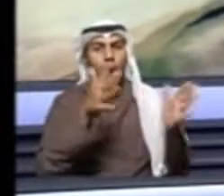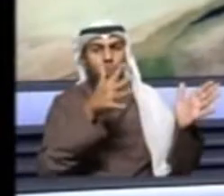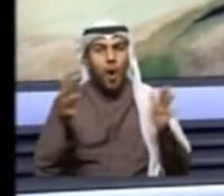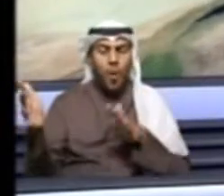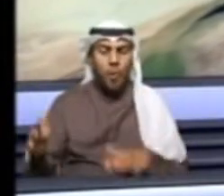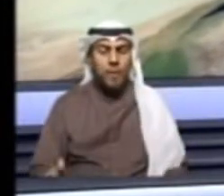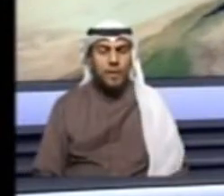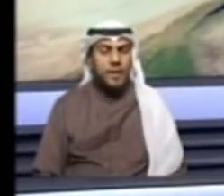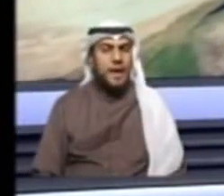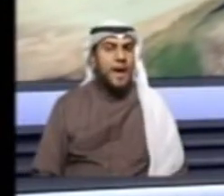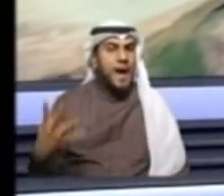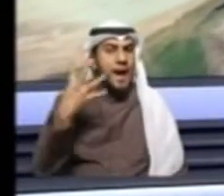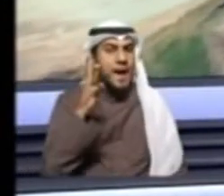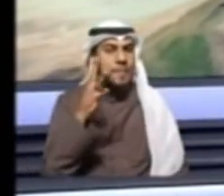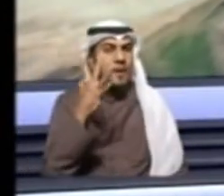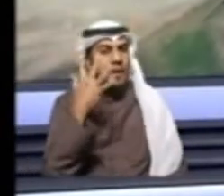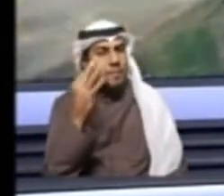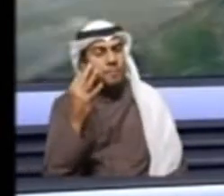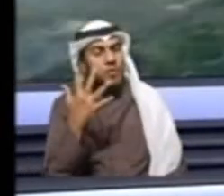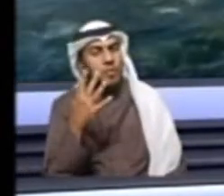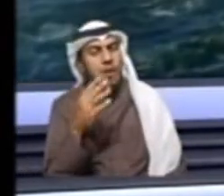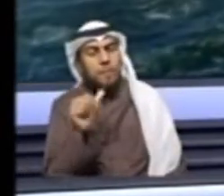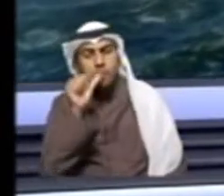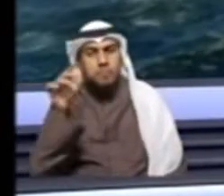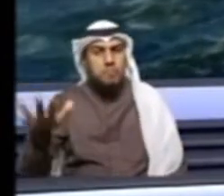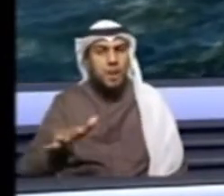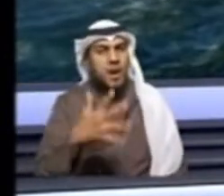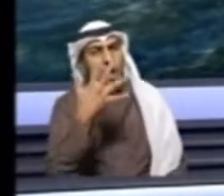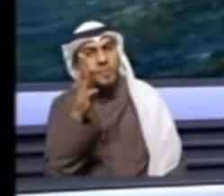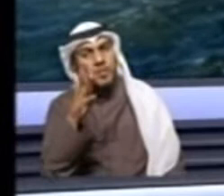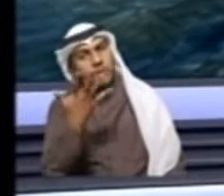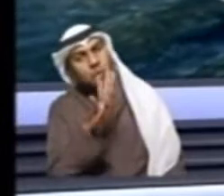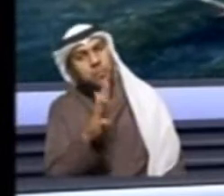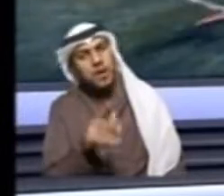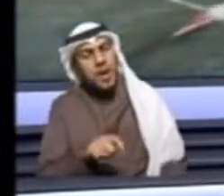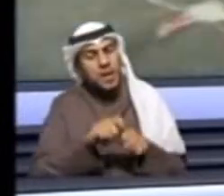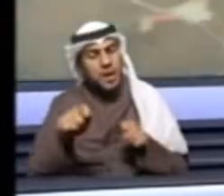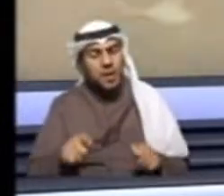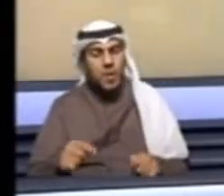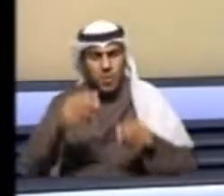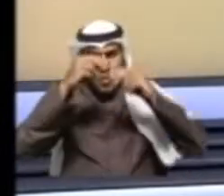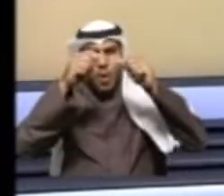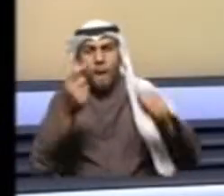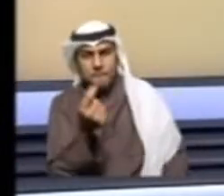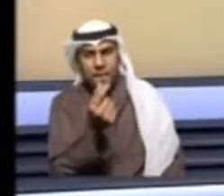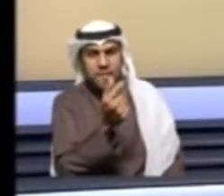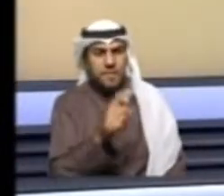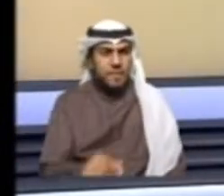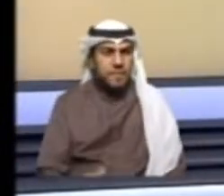في الرياح فوق 40 إلى 45 هباتها، بالبحر توصل إلى 50 كم/ساعة، شوية غبار خفيف،